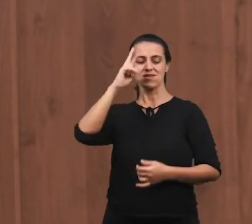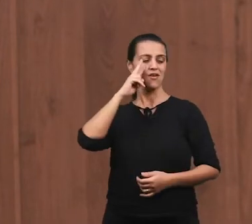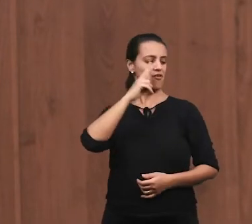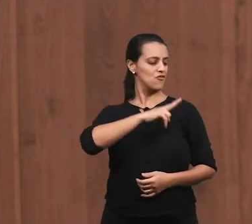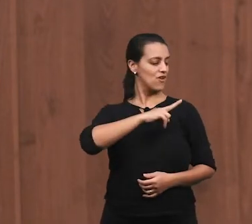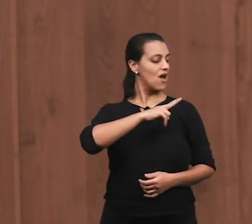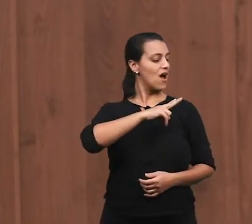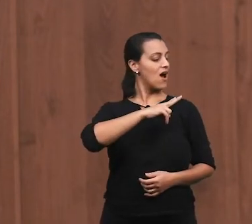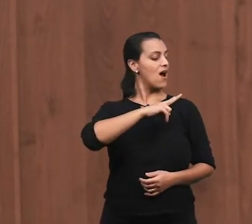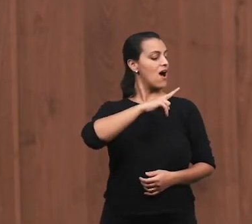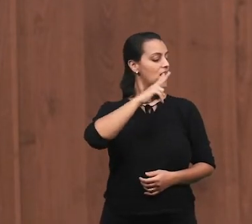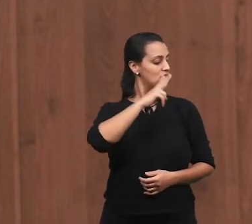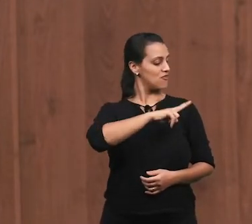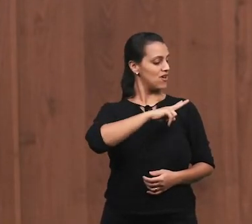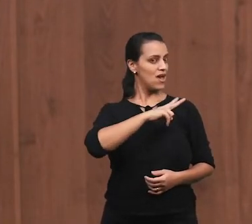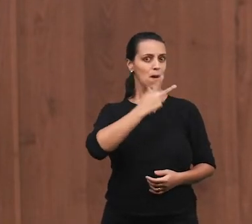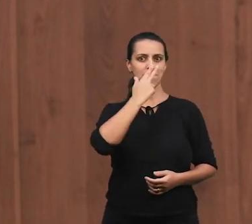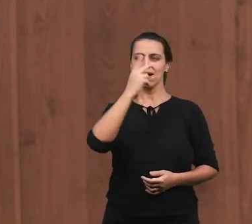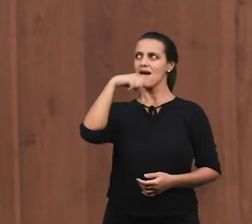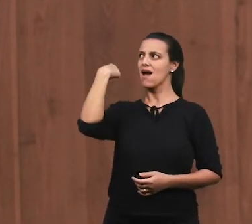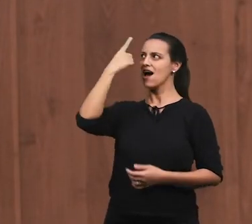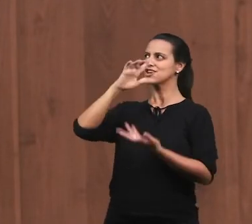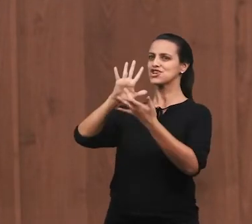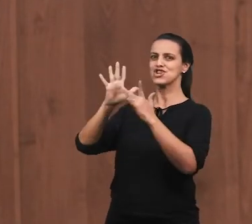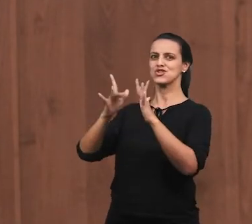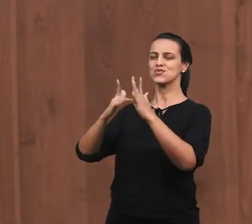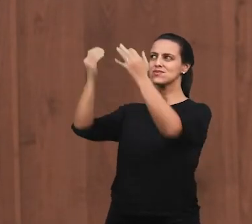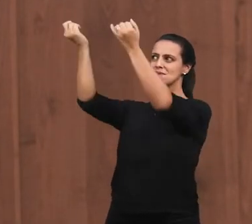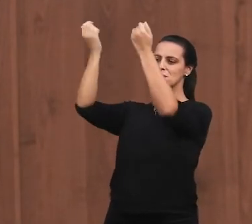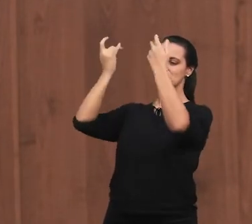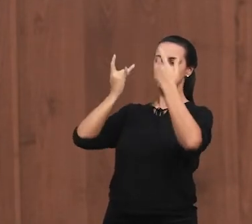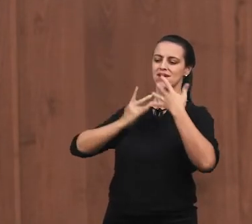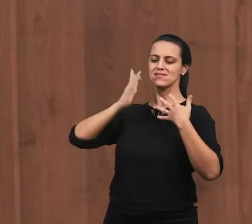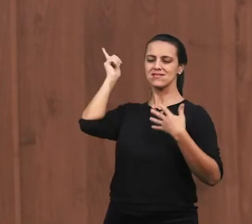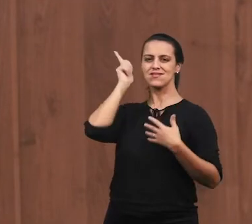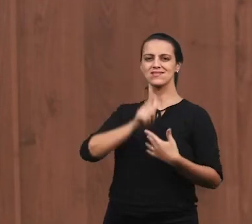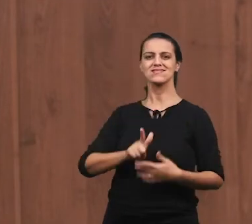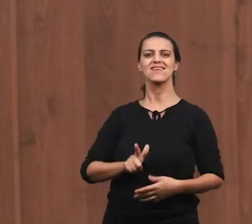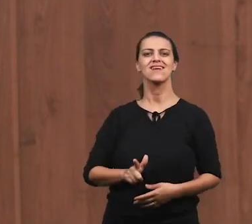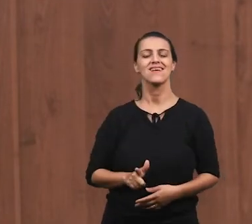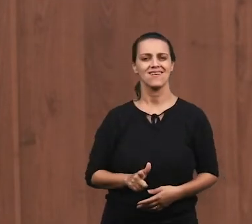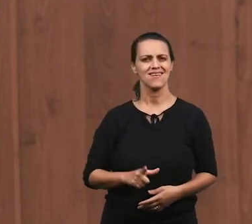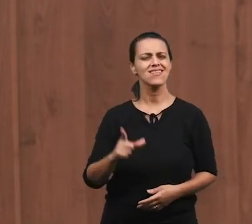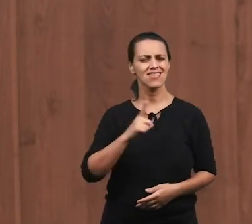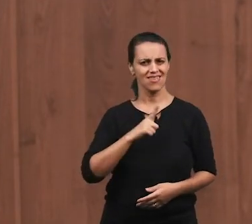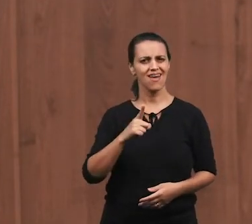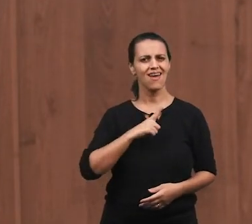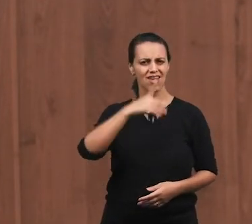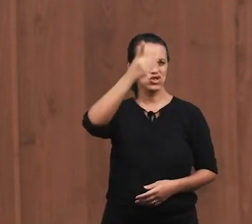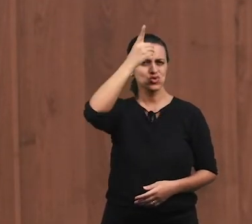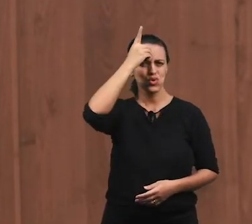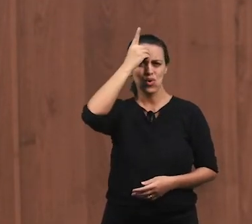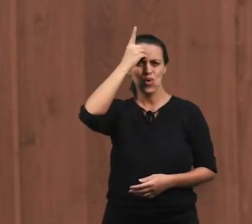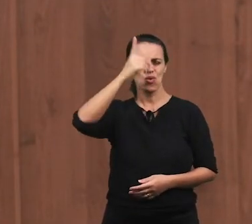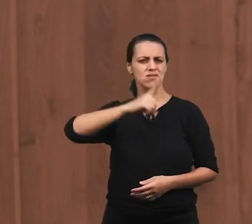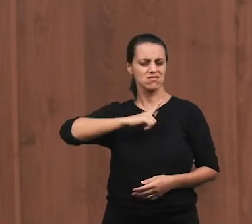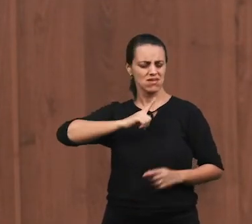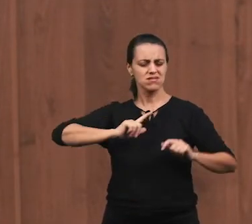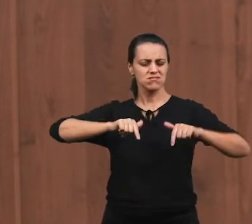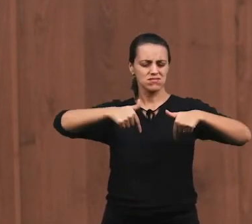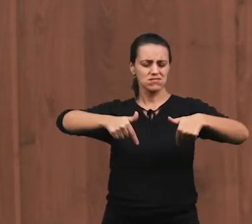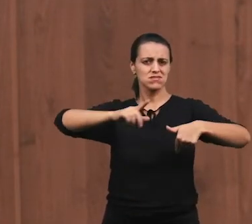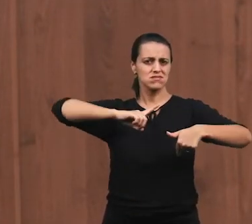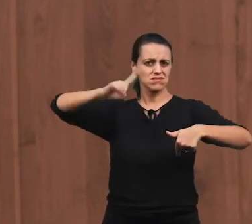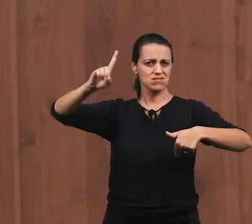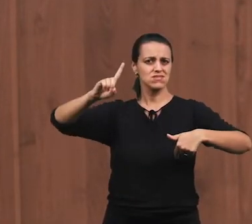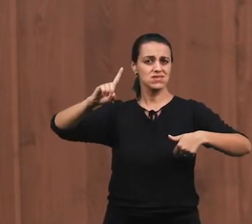Господу хвалу. А теперь мы входим во святое святых, в присутствие Господне. Кровь